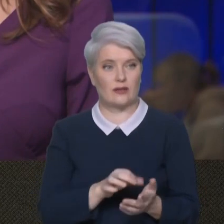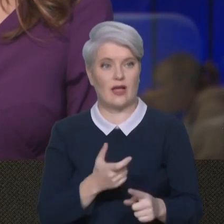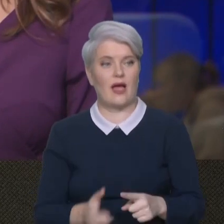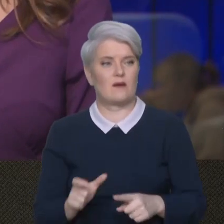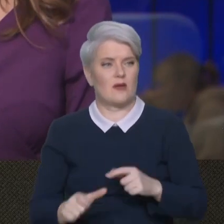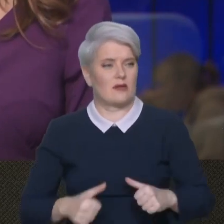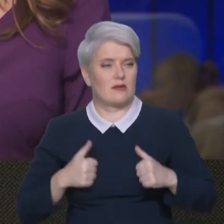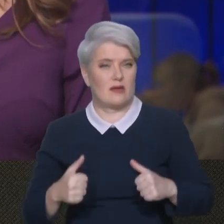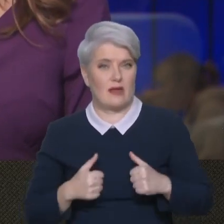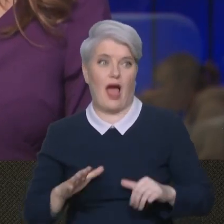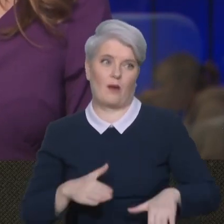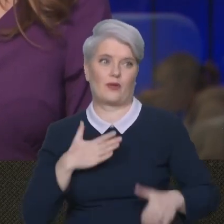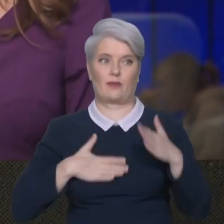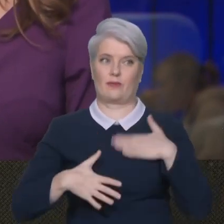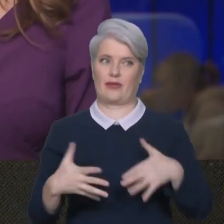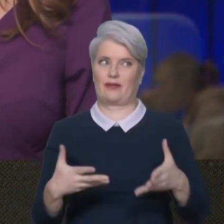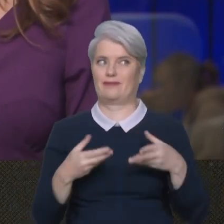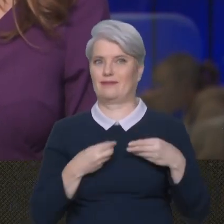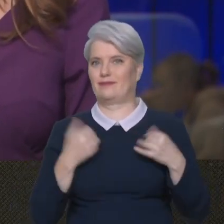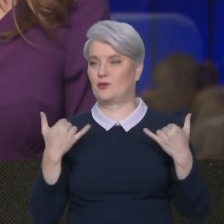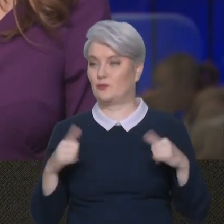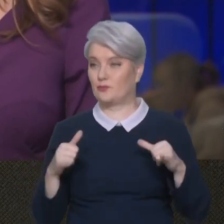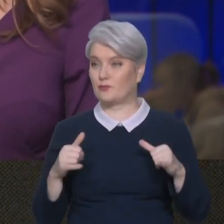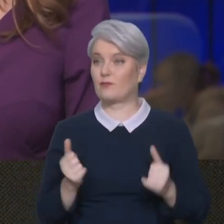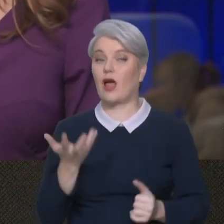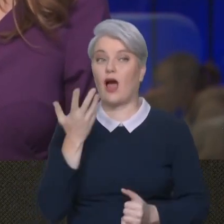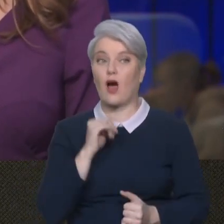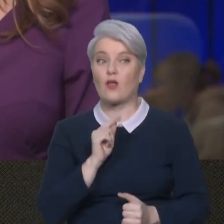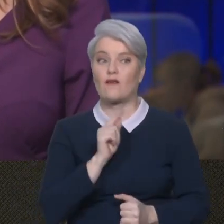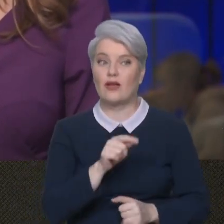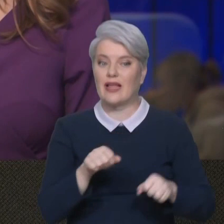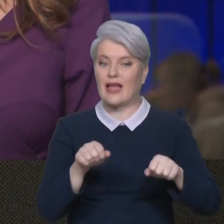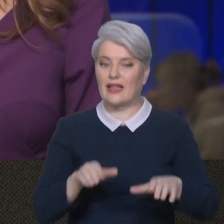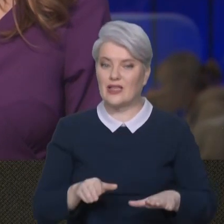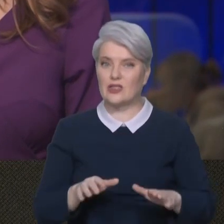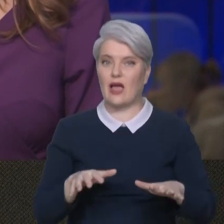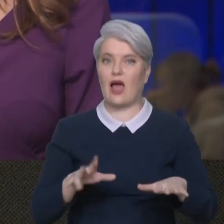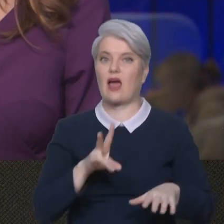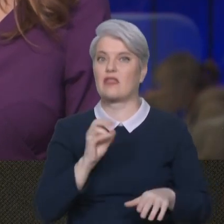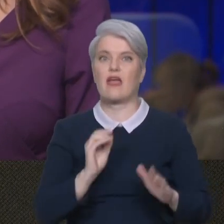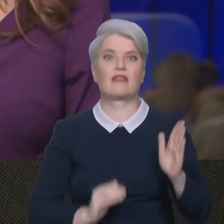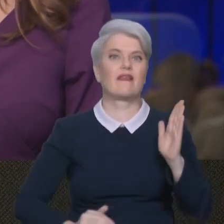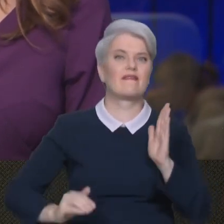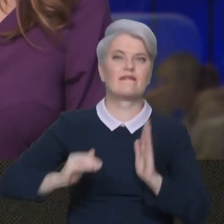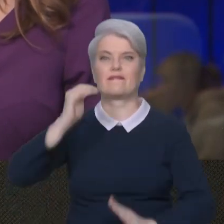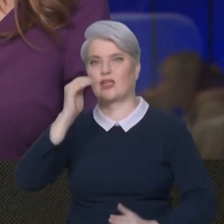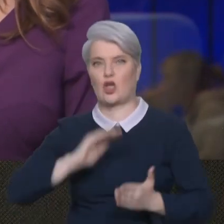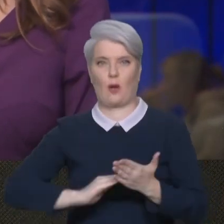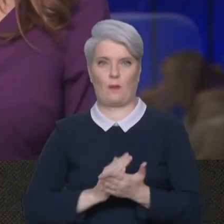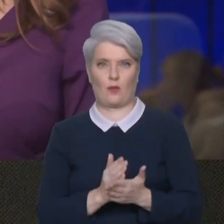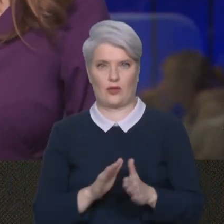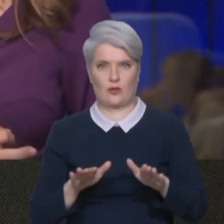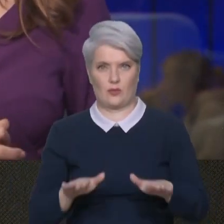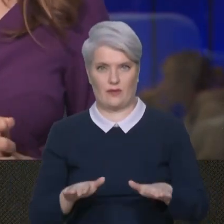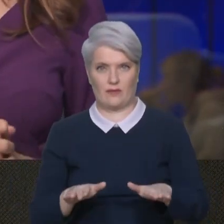переоцінюємо, і потім будемо приємно здивовані. Але принаймні, коли в них рішення приймаються не на вищому політичному рівні, а от на місці